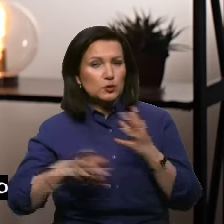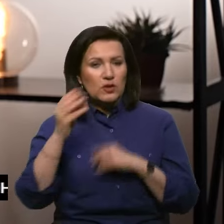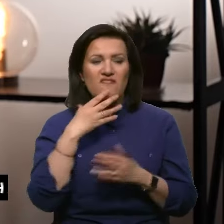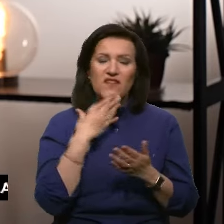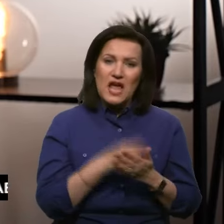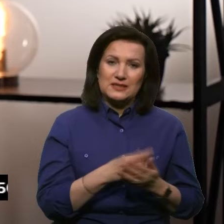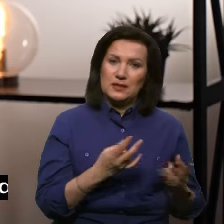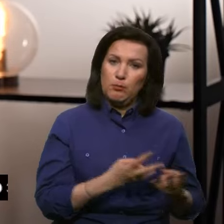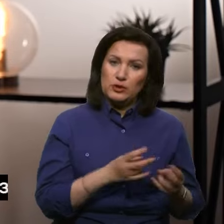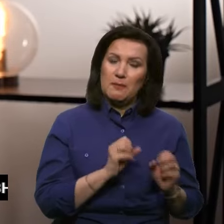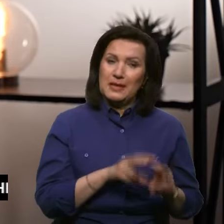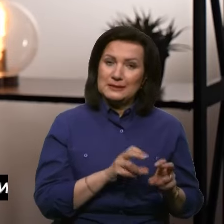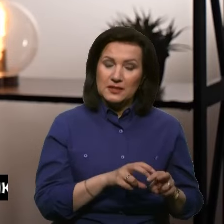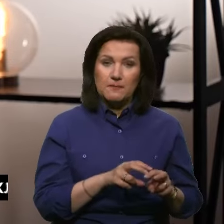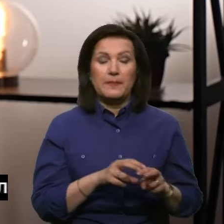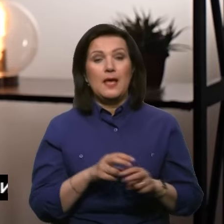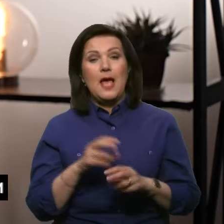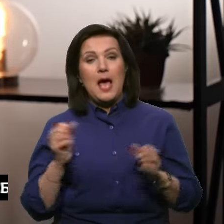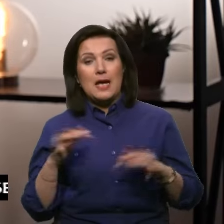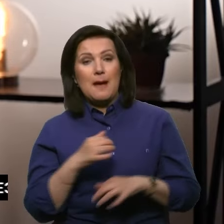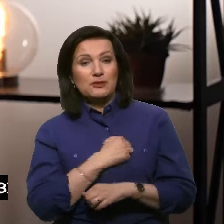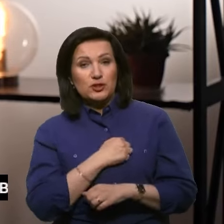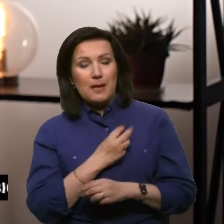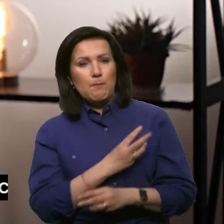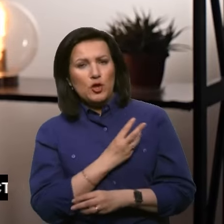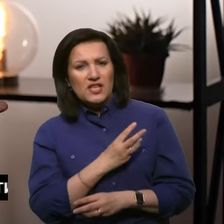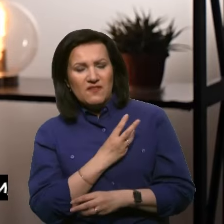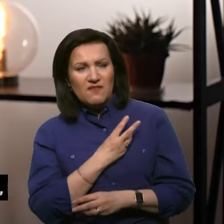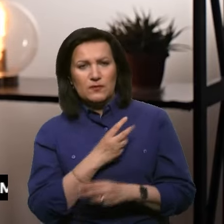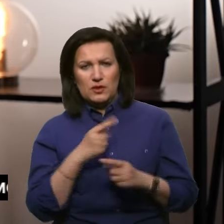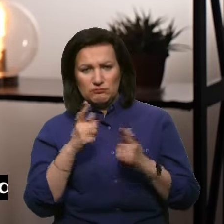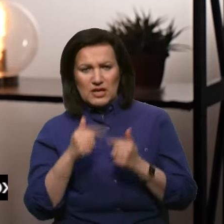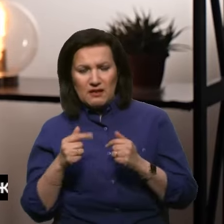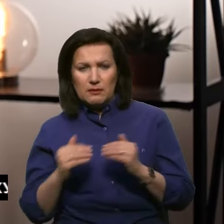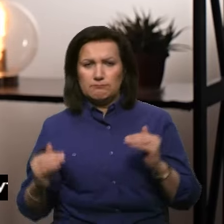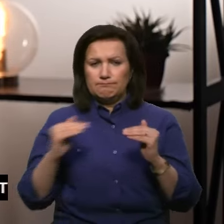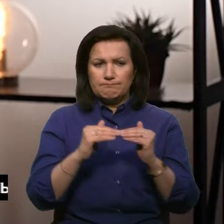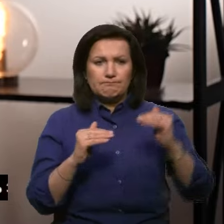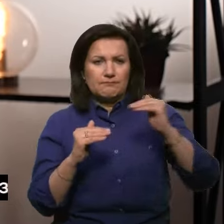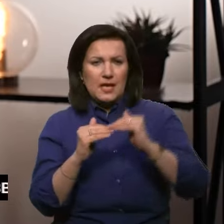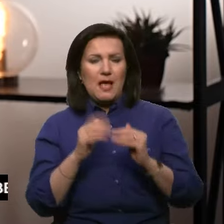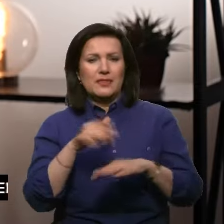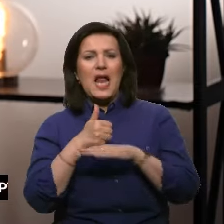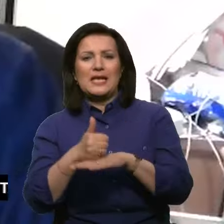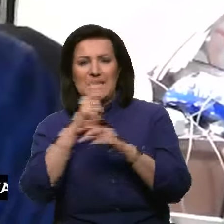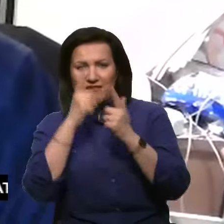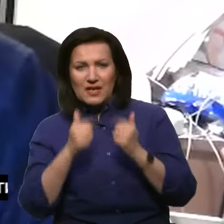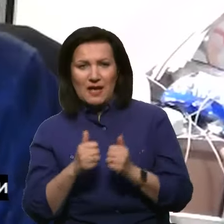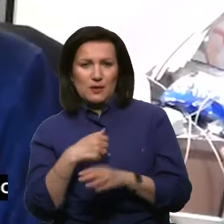урахуванням власних потреб та ризиків. До того ж, «Рамштайн» мотивував одні країни рівнятися на інших лідерів за наданим озброєнням, каже